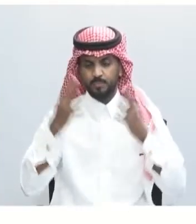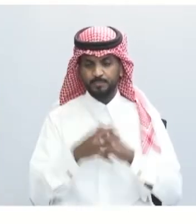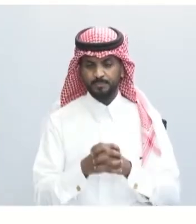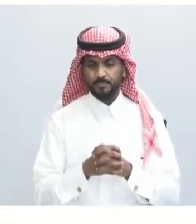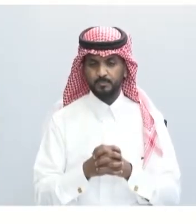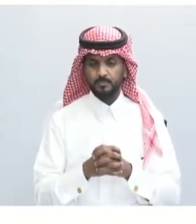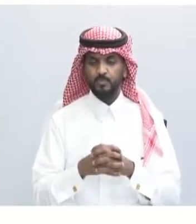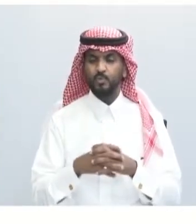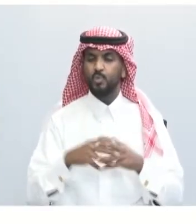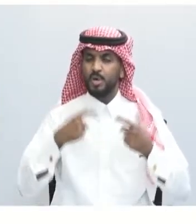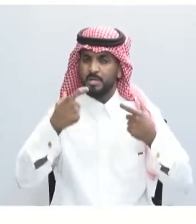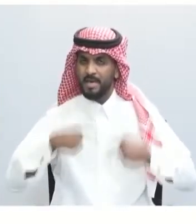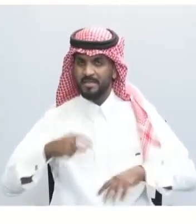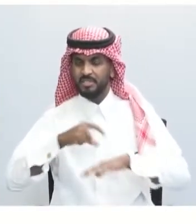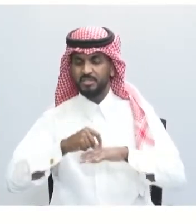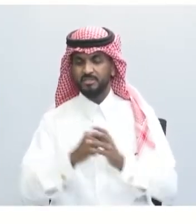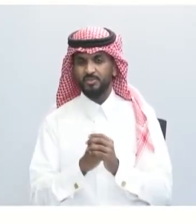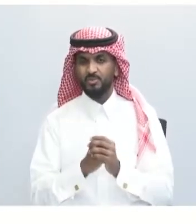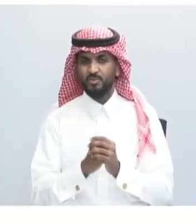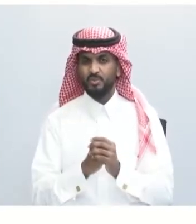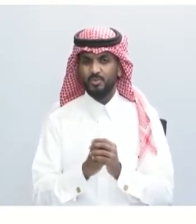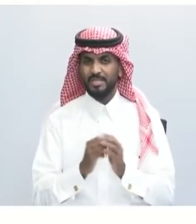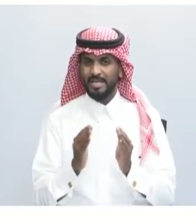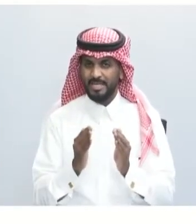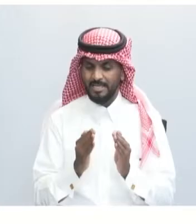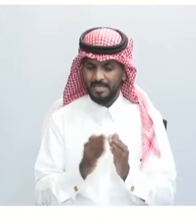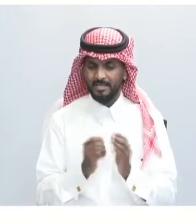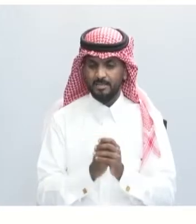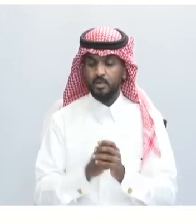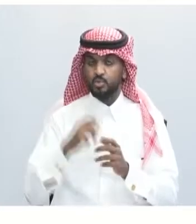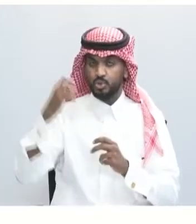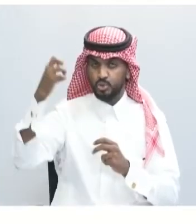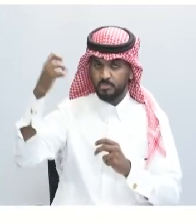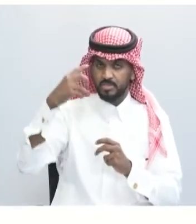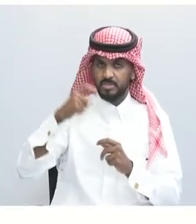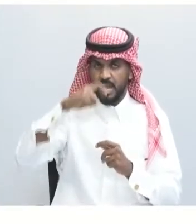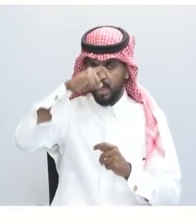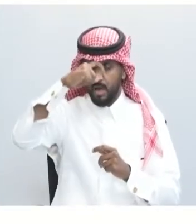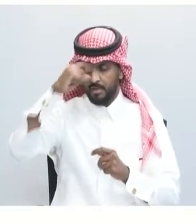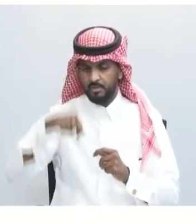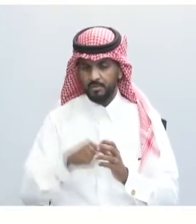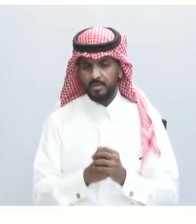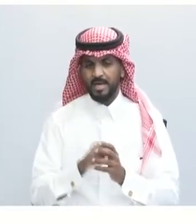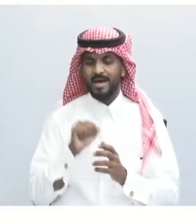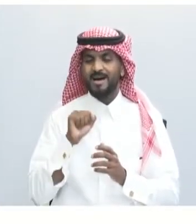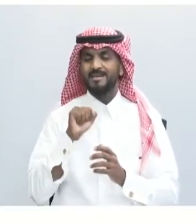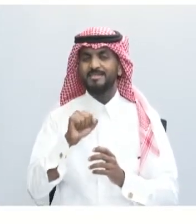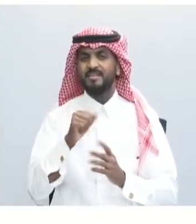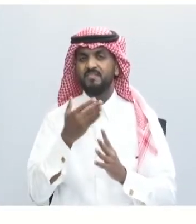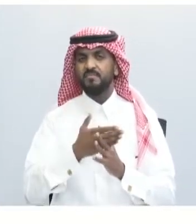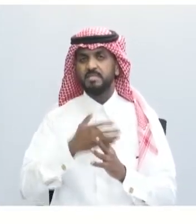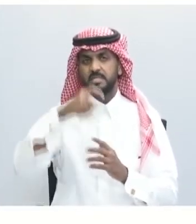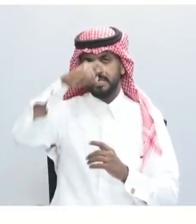وحمايه الجلد وتقليل التعرض لاشعه الشمس الحاره خاصه في فصل